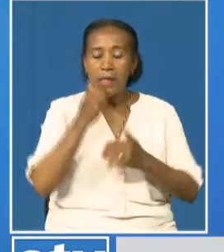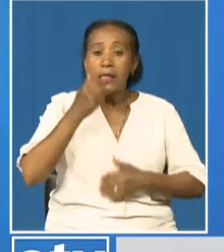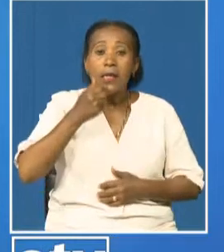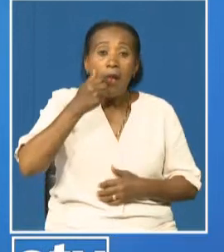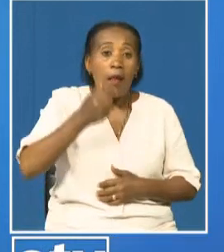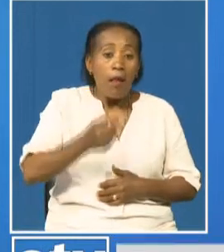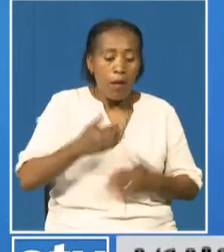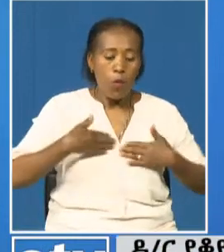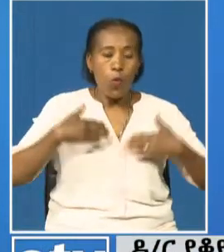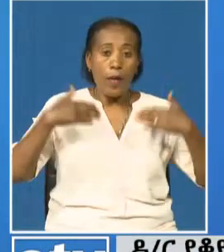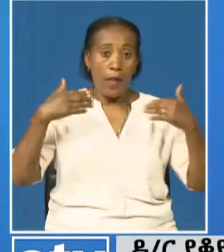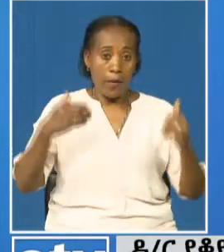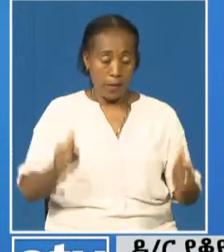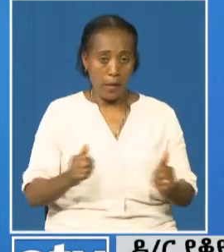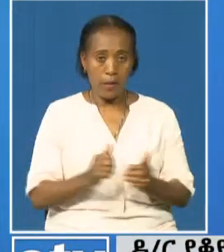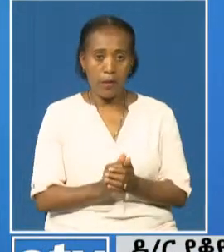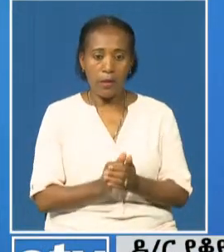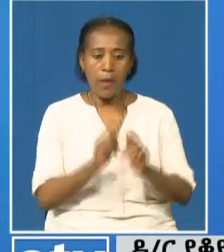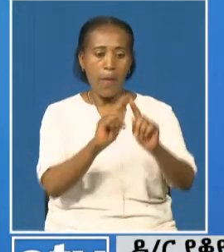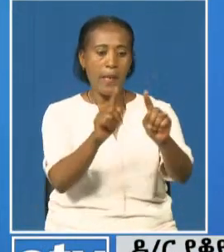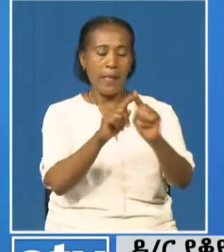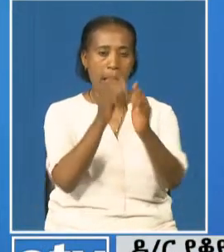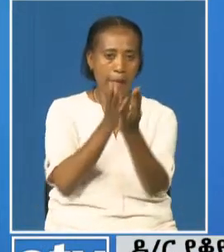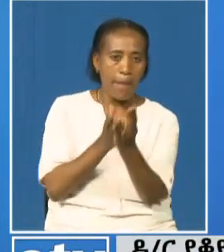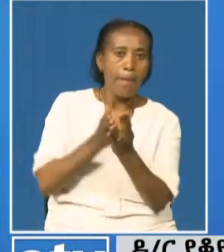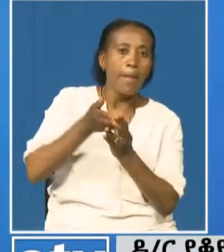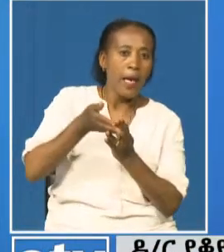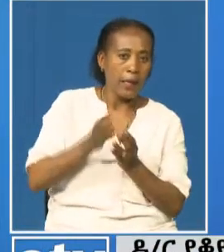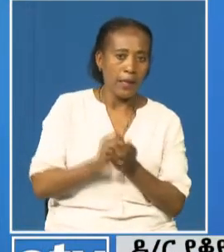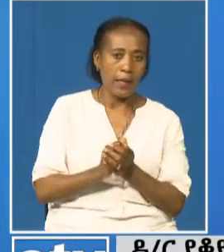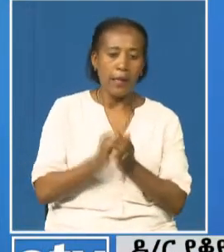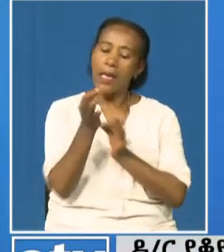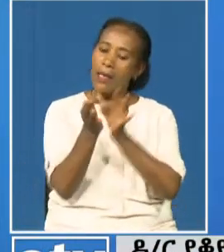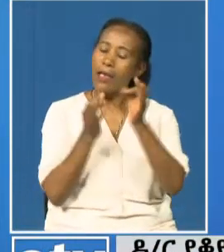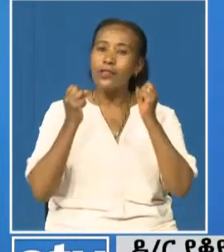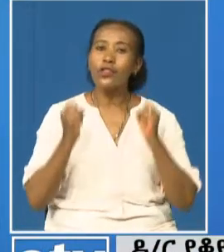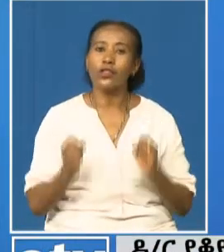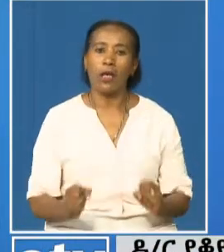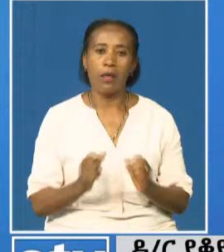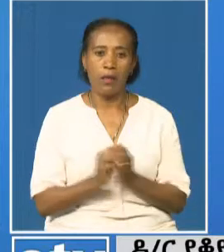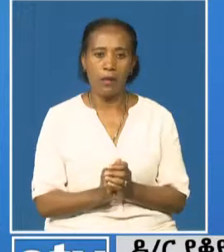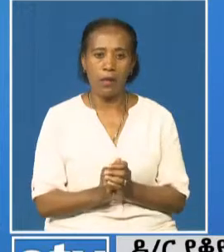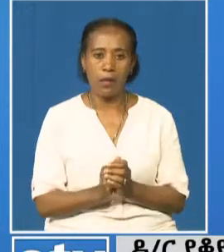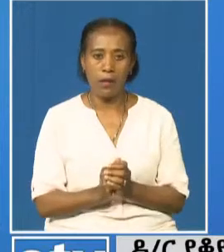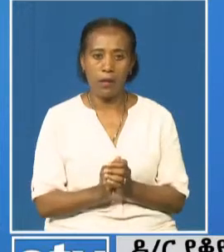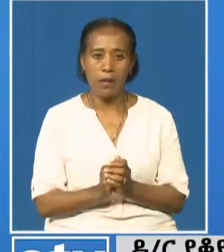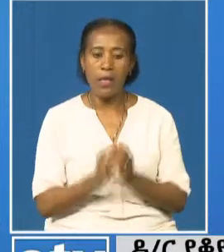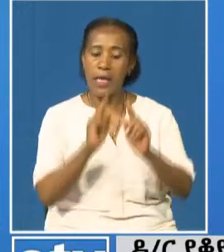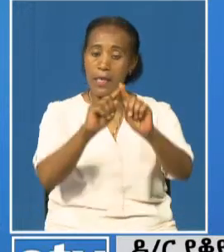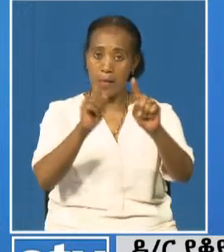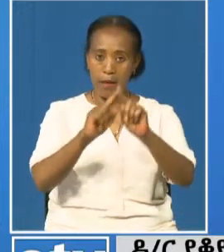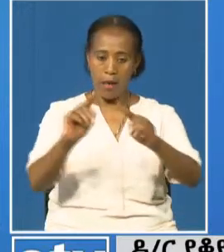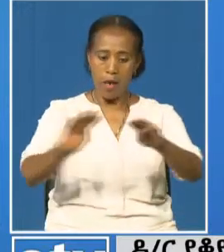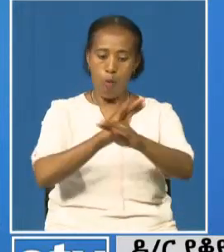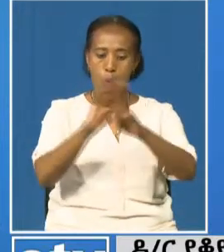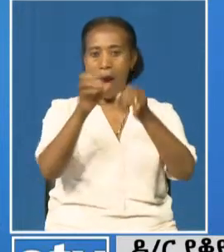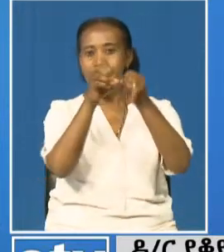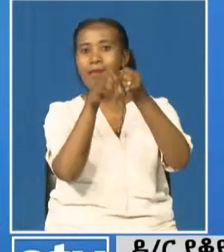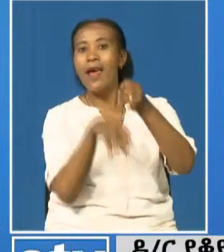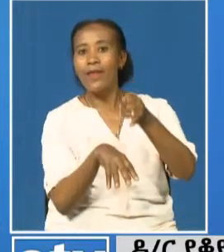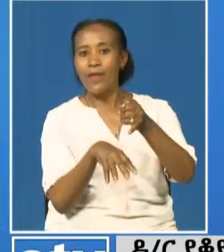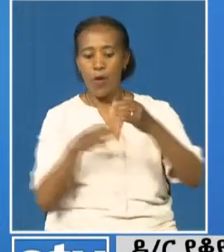ስንል ወጣትነት በተለያየ መልክ ሊገለጽ ይችላል። የተለያዩ የሙያ